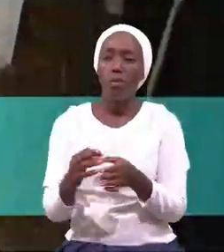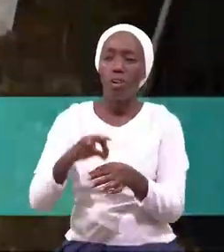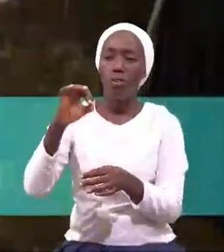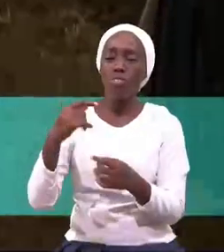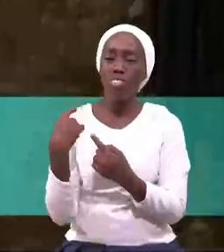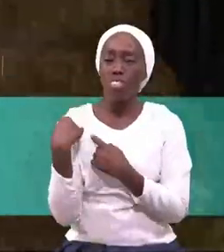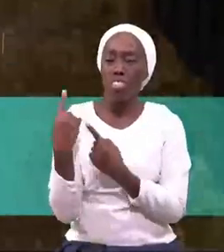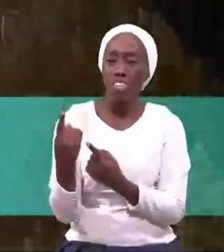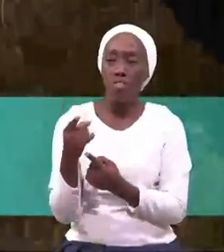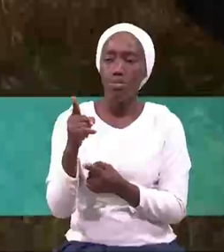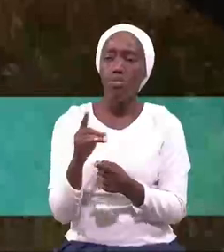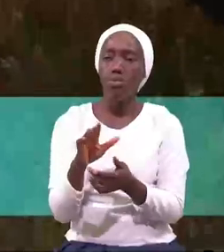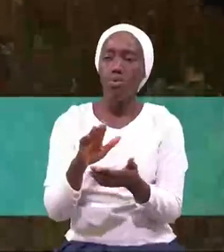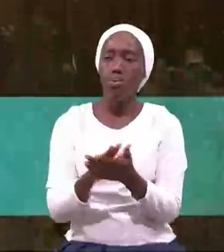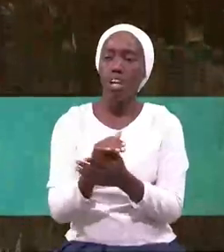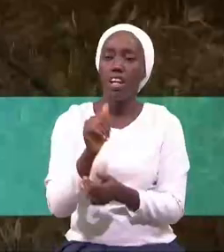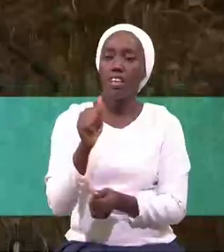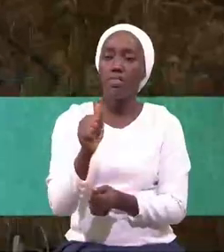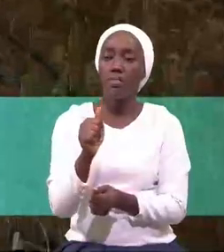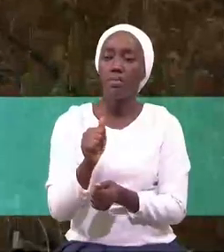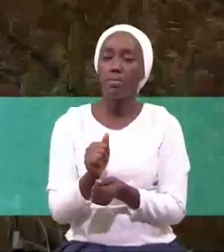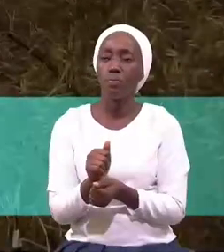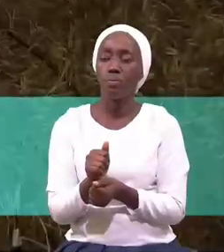Avez-vous reçu le Saint-Esprit quand vous avez cru?